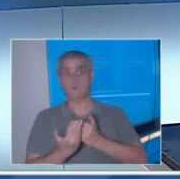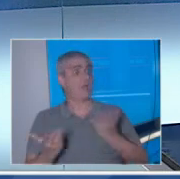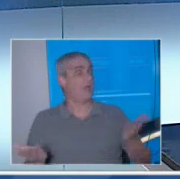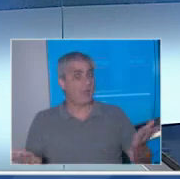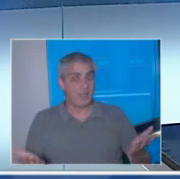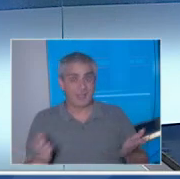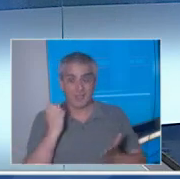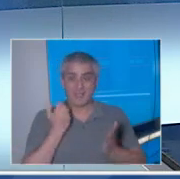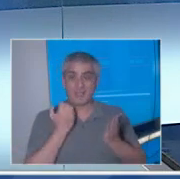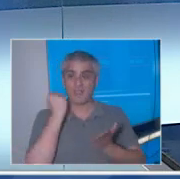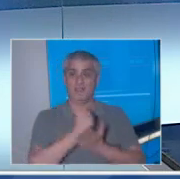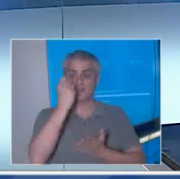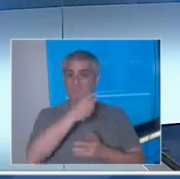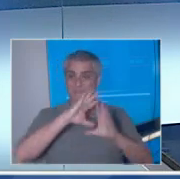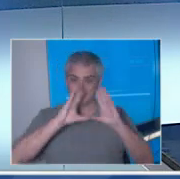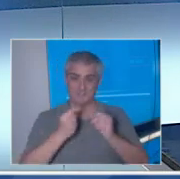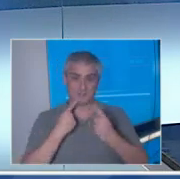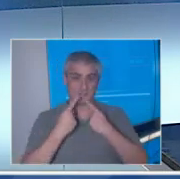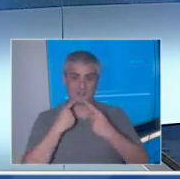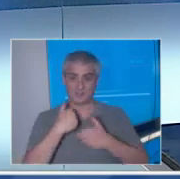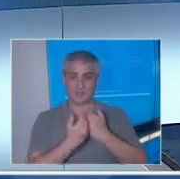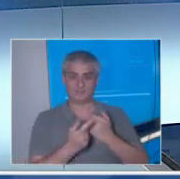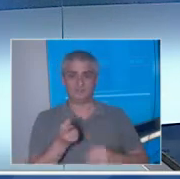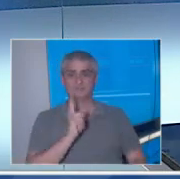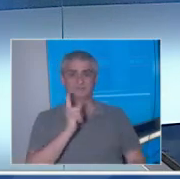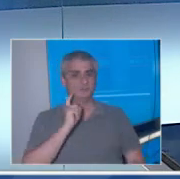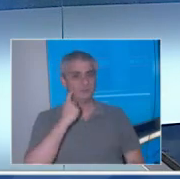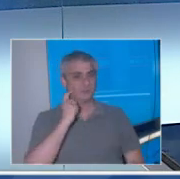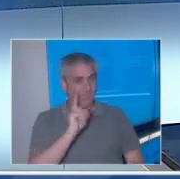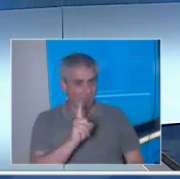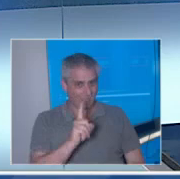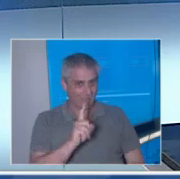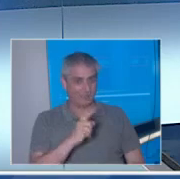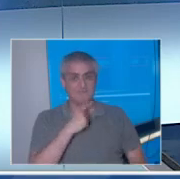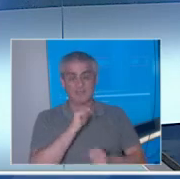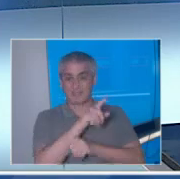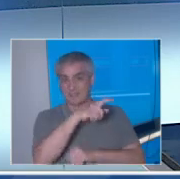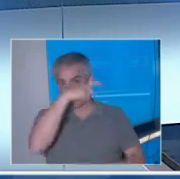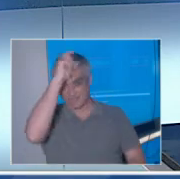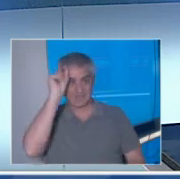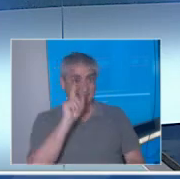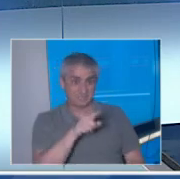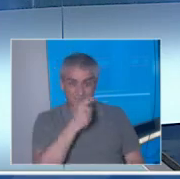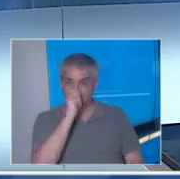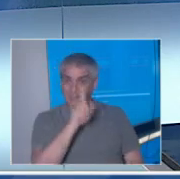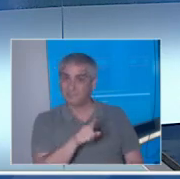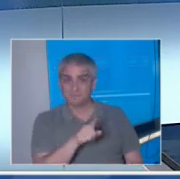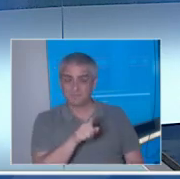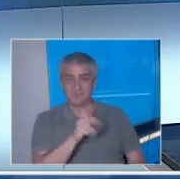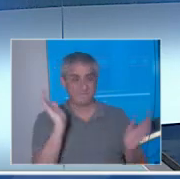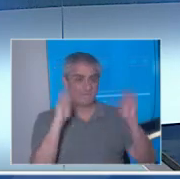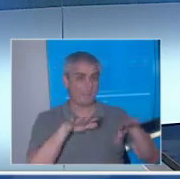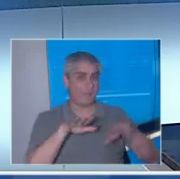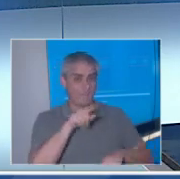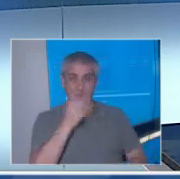בוא נעבר חוק החמץ. ראית שהיא נעמה, היא סיכמה את דיון ברור. החמץ? ברור. מי שצחק ושטען שעידית סילמן עזבה והפילה